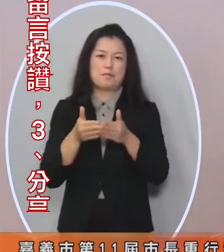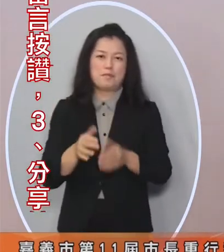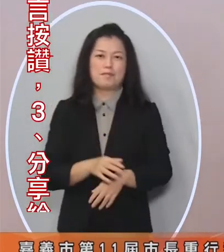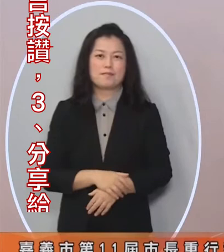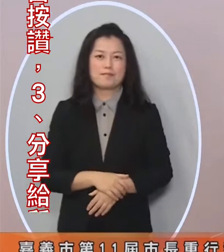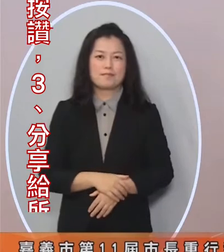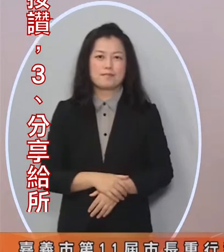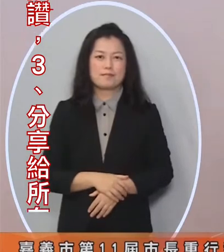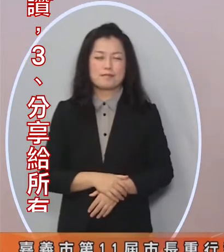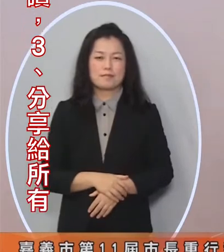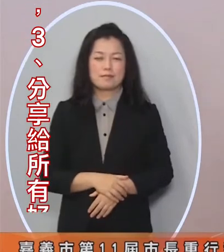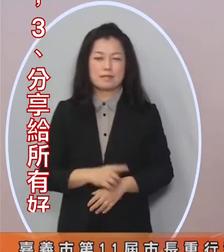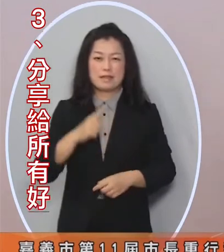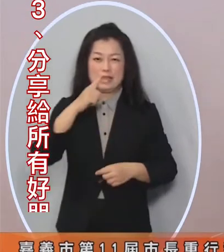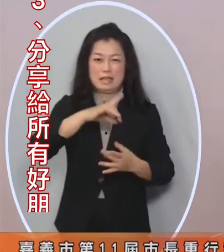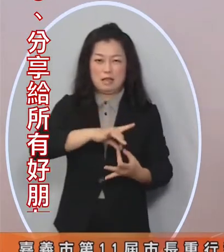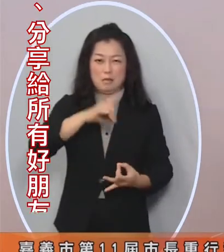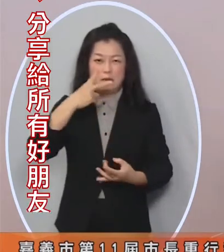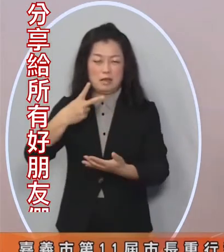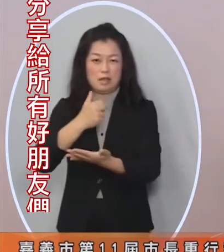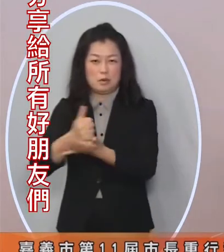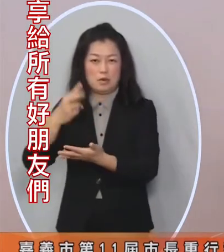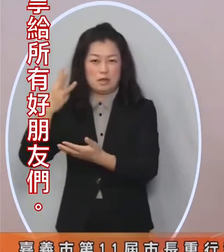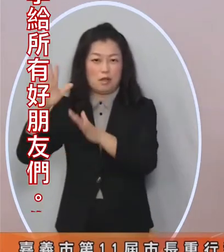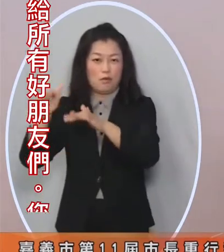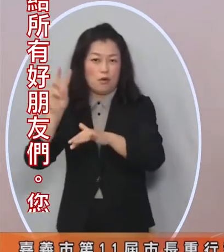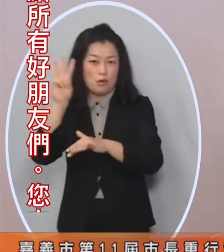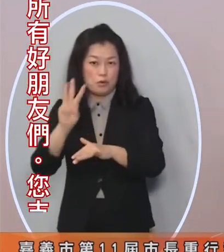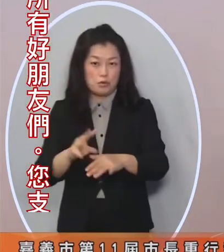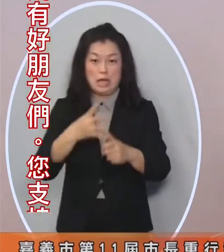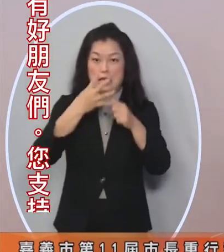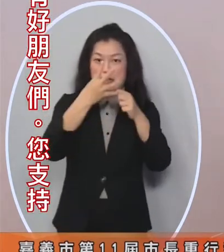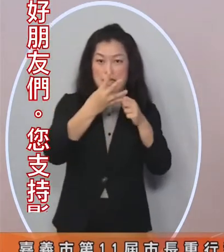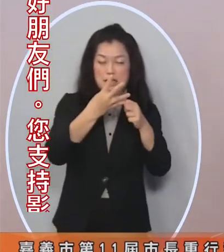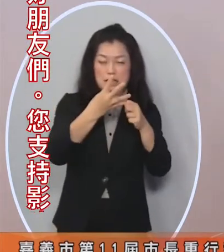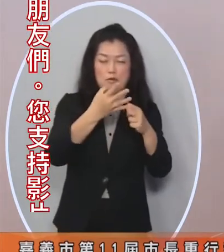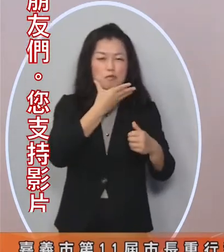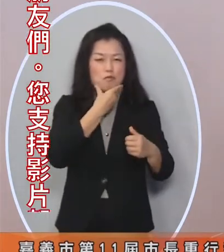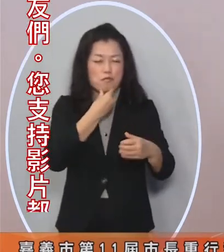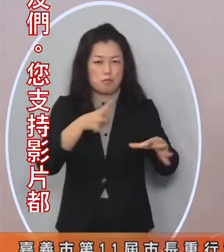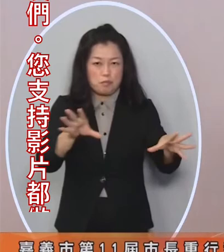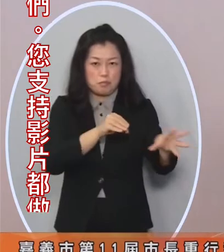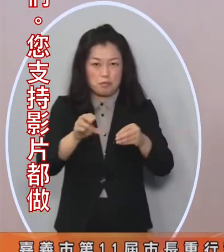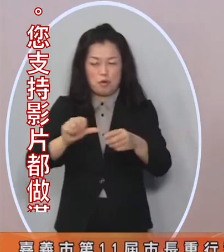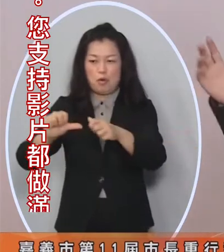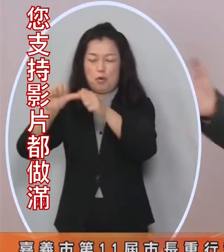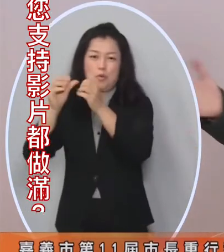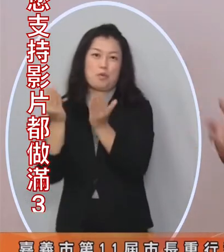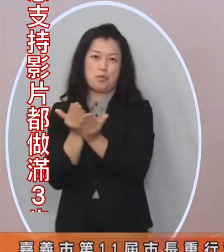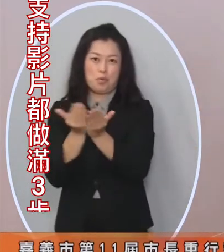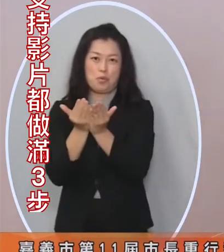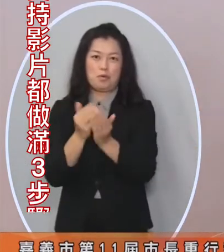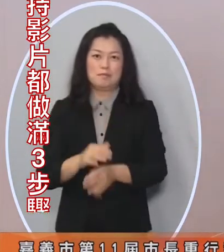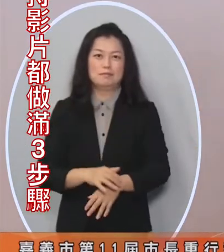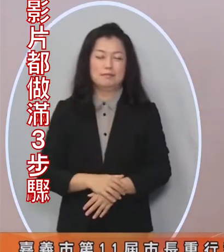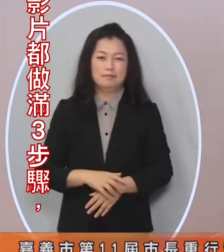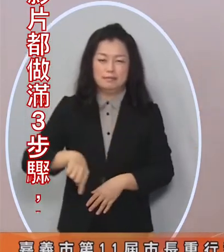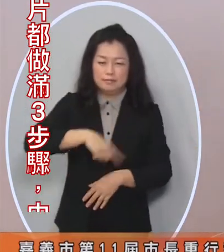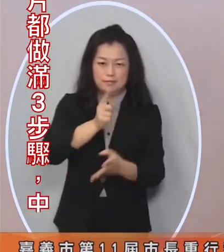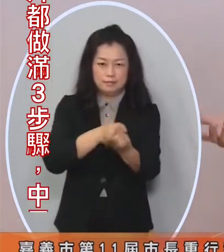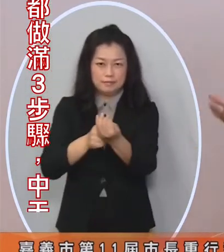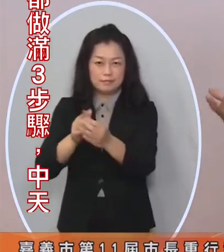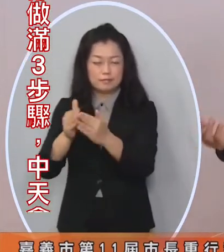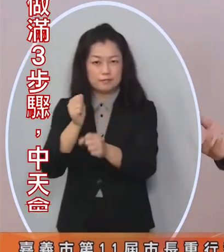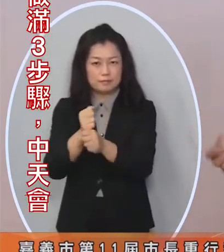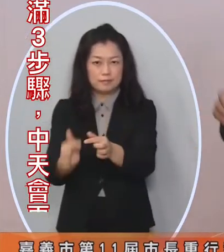吼、哦！人讲一命二运三风水，第四着做阴德，第五甲读册啦。啊，你着在做好啊，